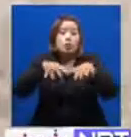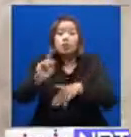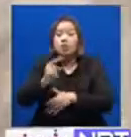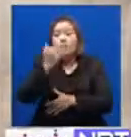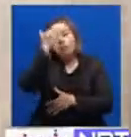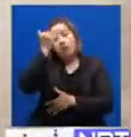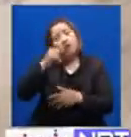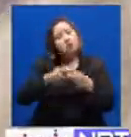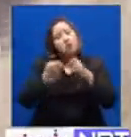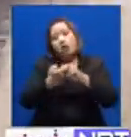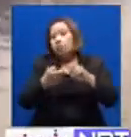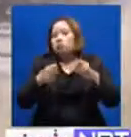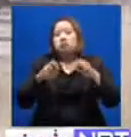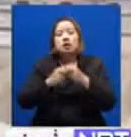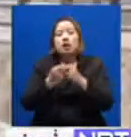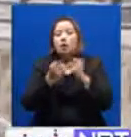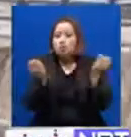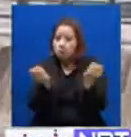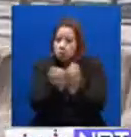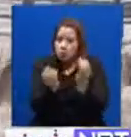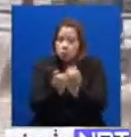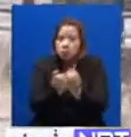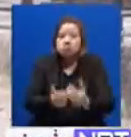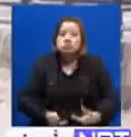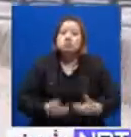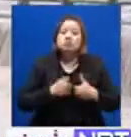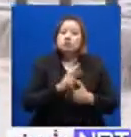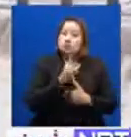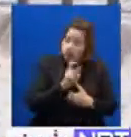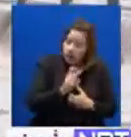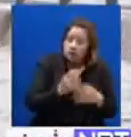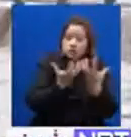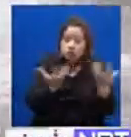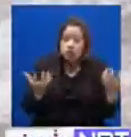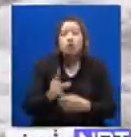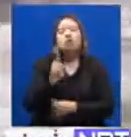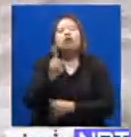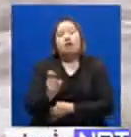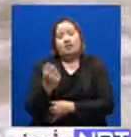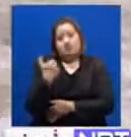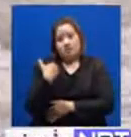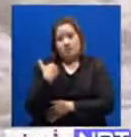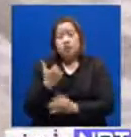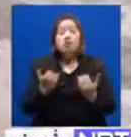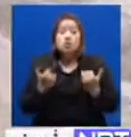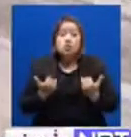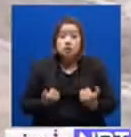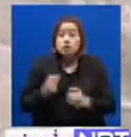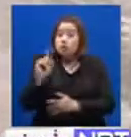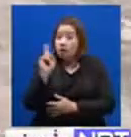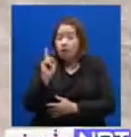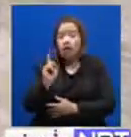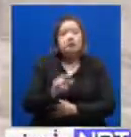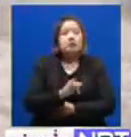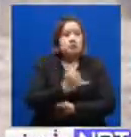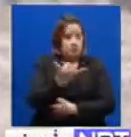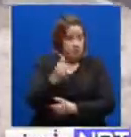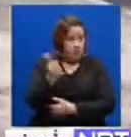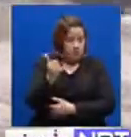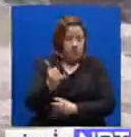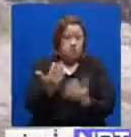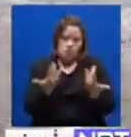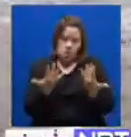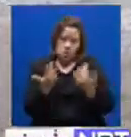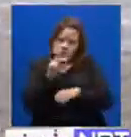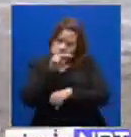ความเสียหายในด้านของชีวิตและทรัพย์สินกับพี่น้องประชาชนแต่อย่างไรก็ตามค่ะคาดว่าจะต้องใช้เวลาในการเฝ้า